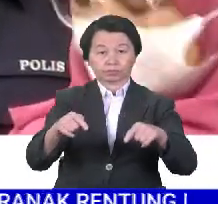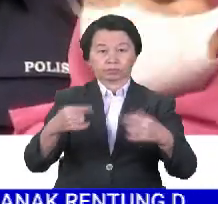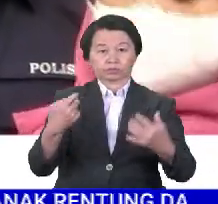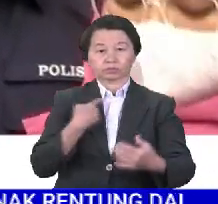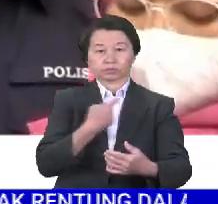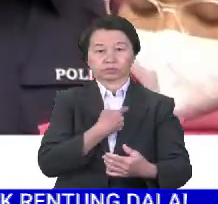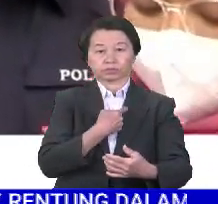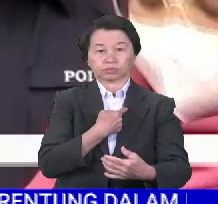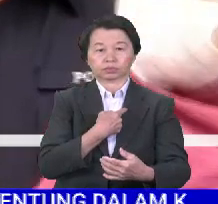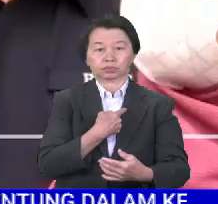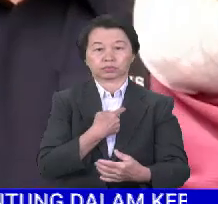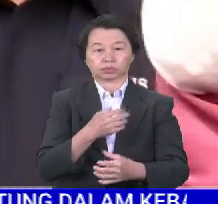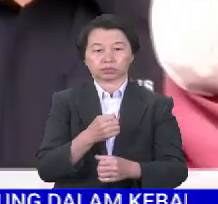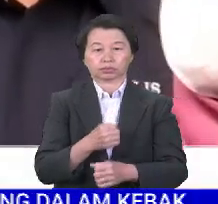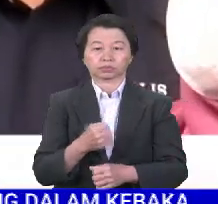dapati